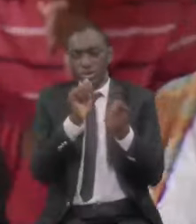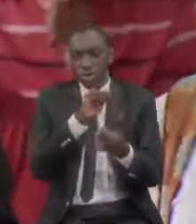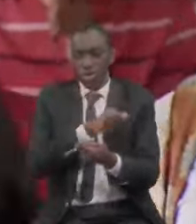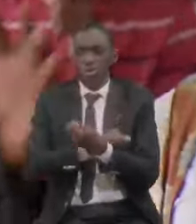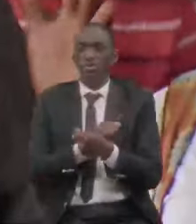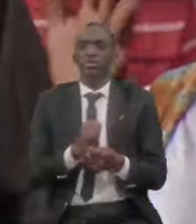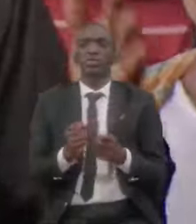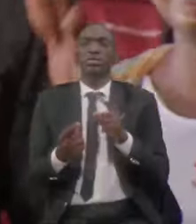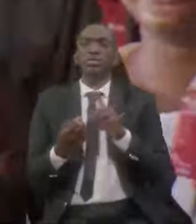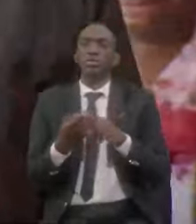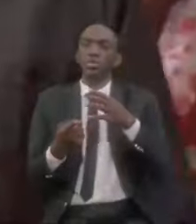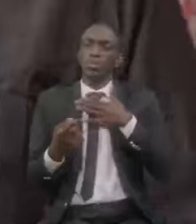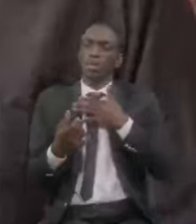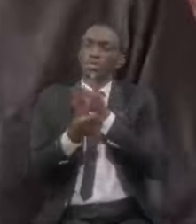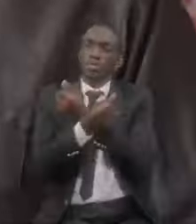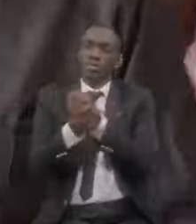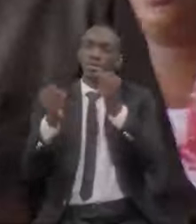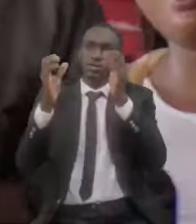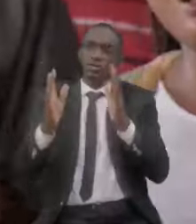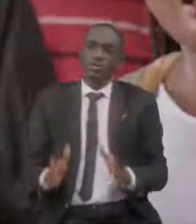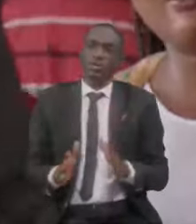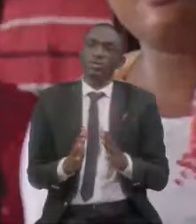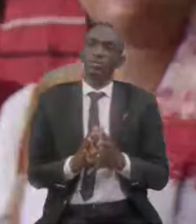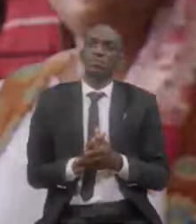Et je viens à mon Sauveur.